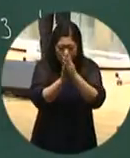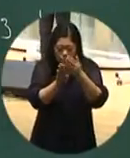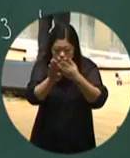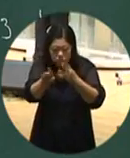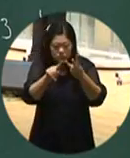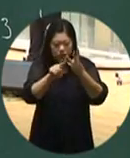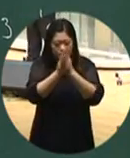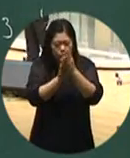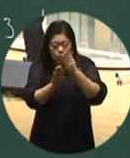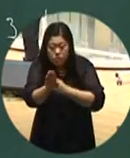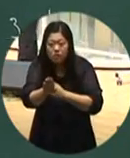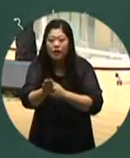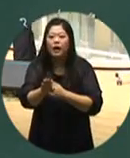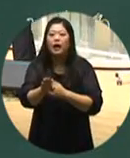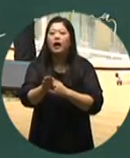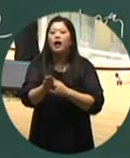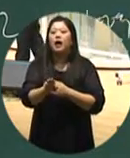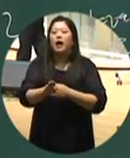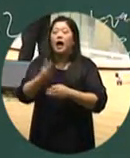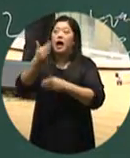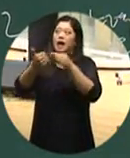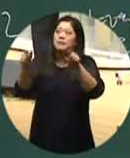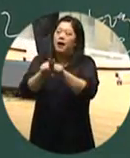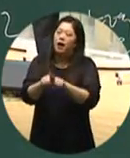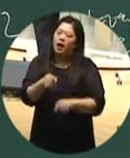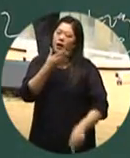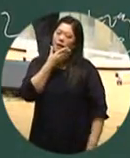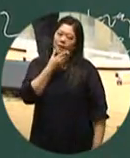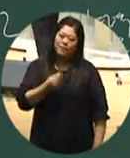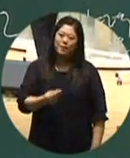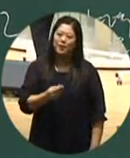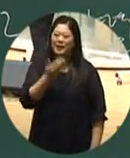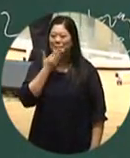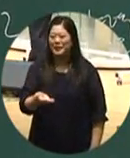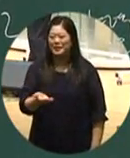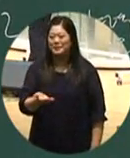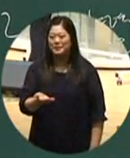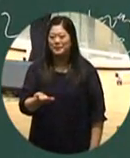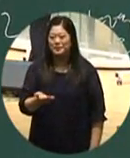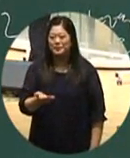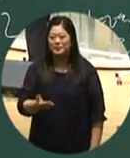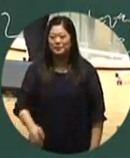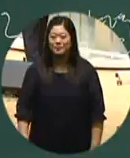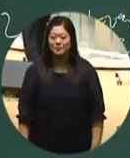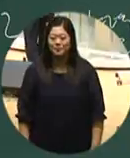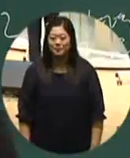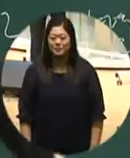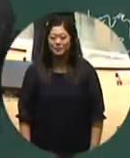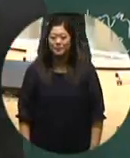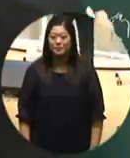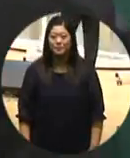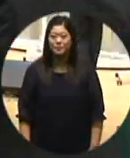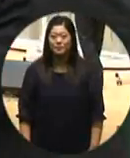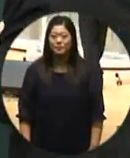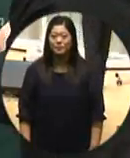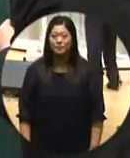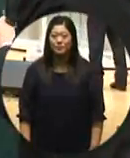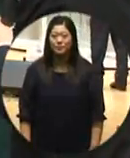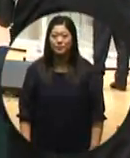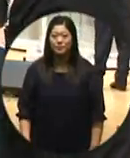of scheduled prayer, have these wonderful dreams of happiness. 자, 하나님의 응답 축복을 항상 누리는 걸 보고